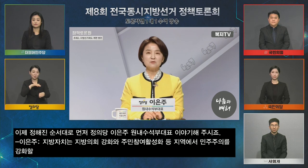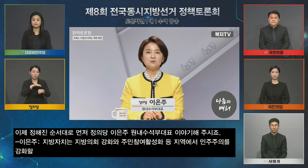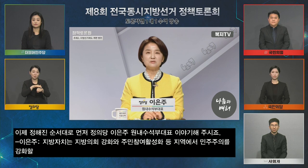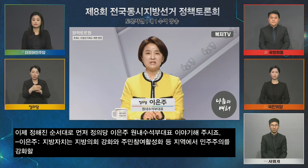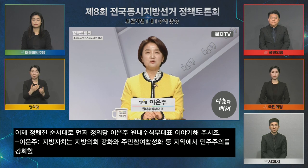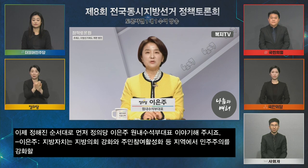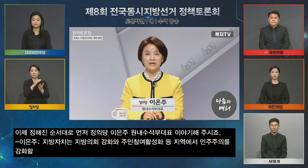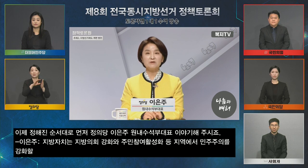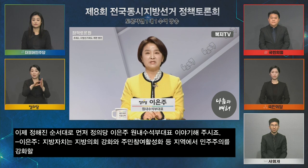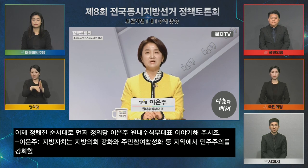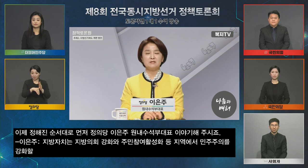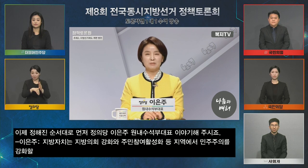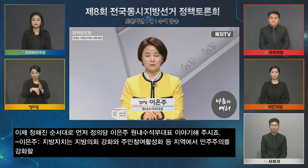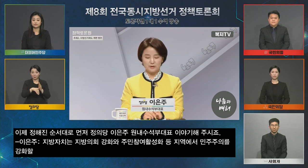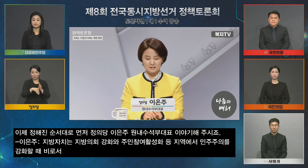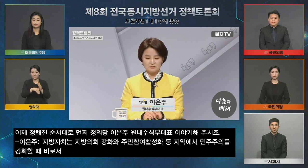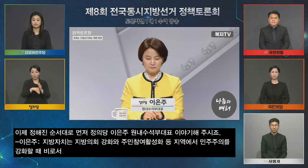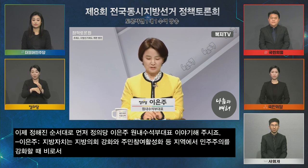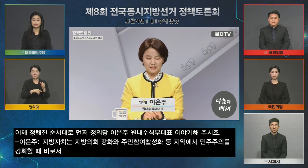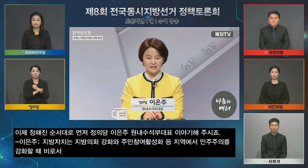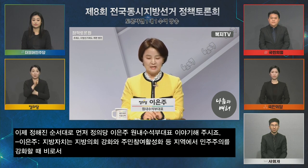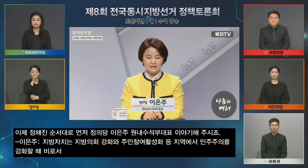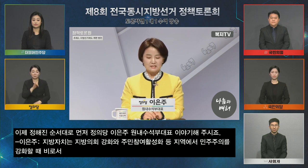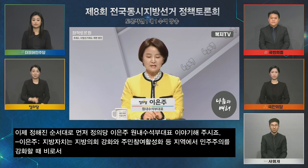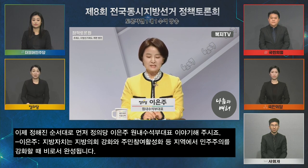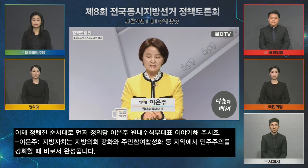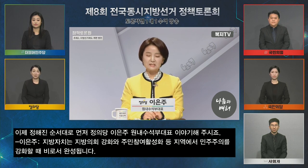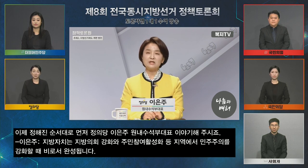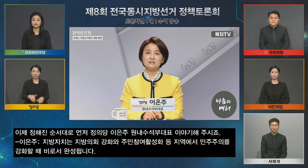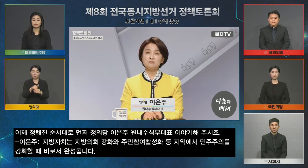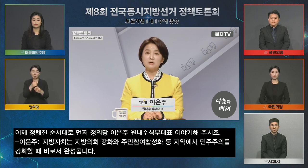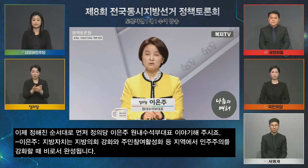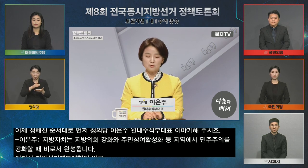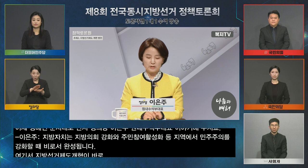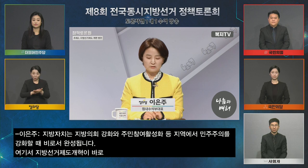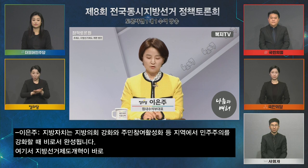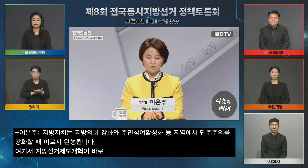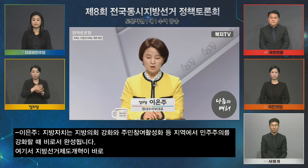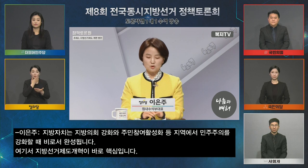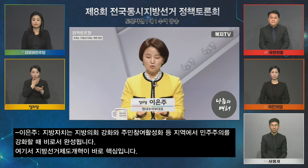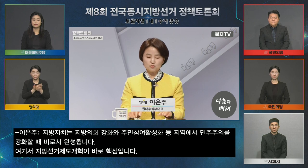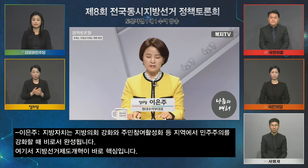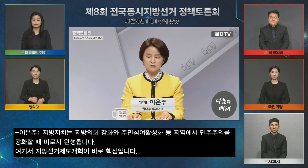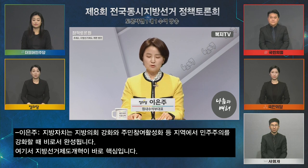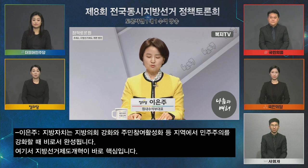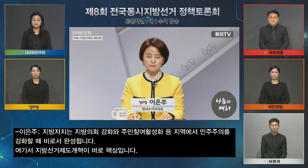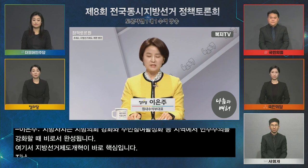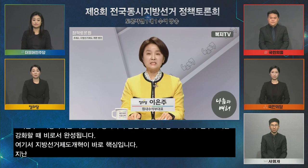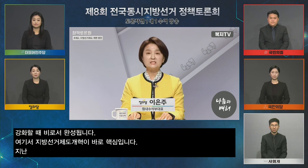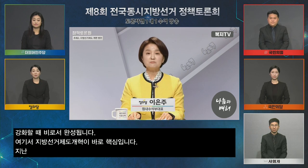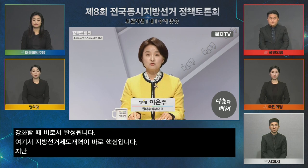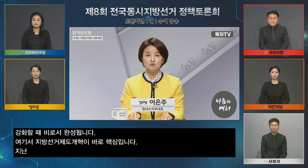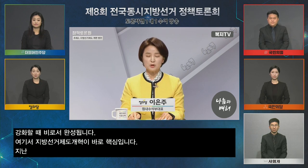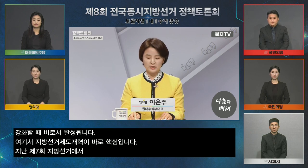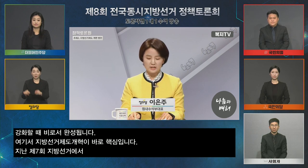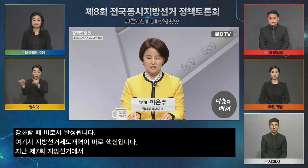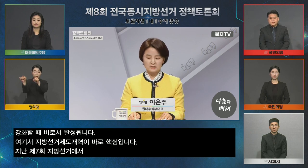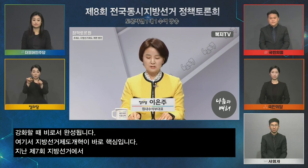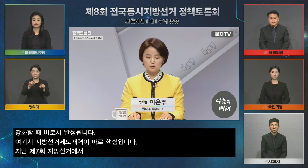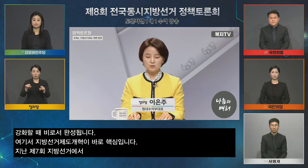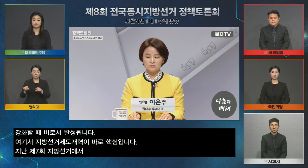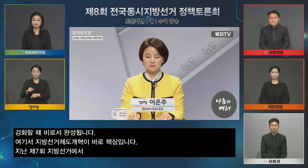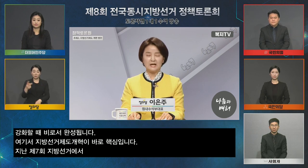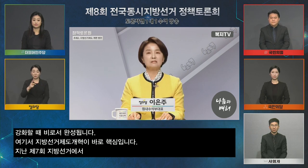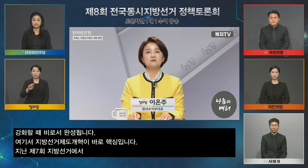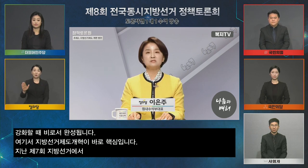지방선거제도 개혁이 바로 핵심입니다. 지난 제7회 지방선거에서 전국 2,926명의